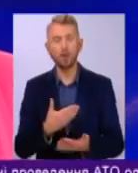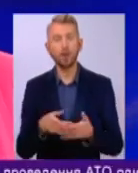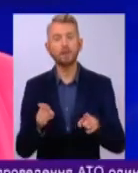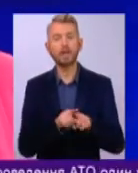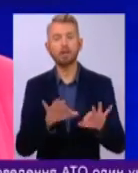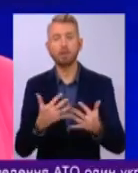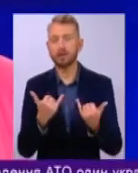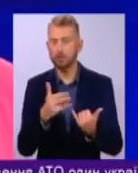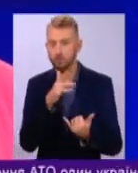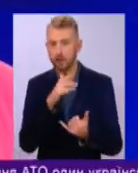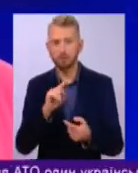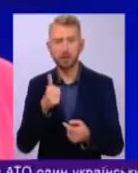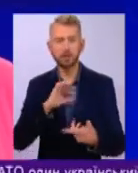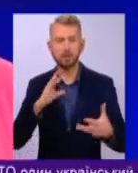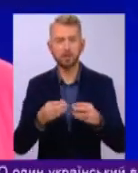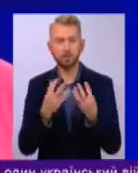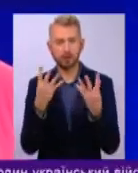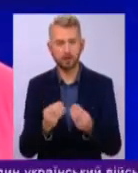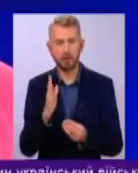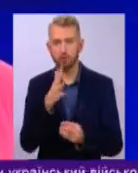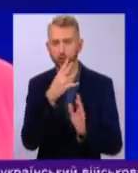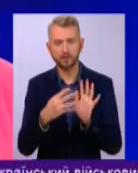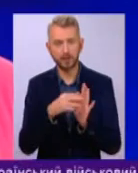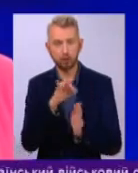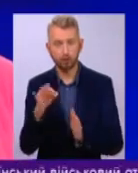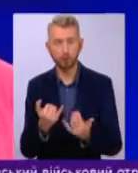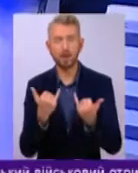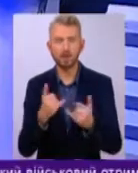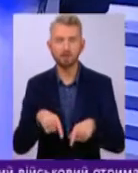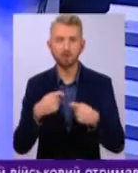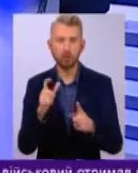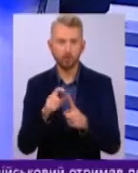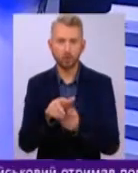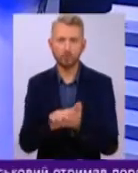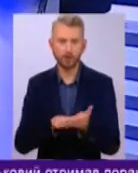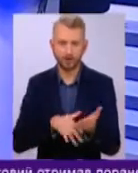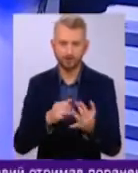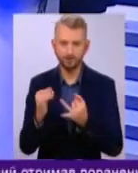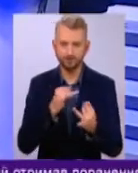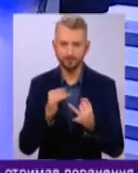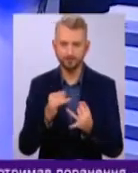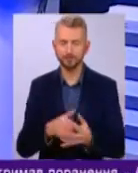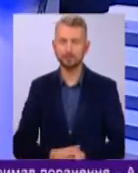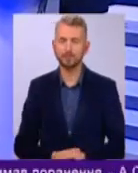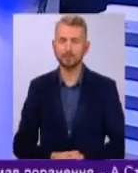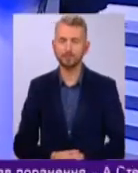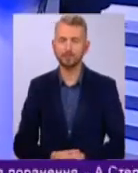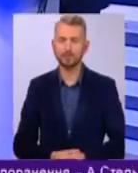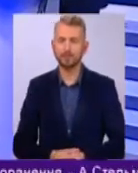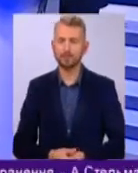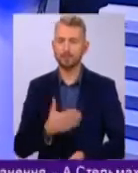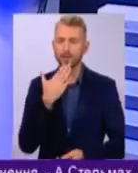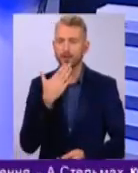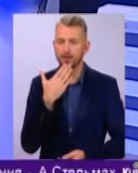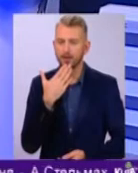події цього часу. Перші підсумки дня вести на 21-й годині. Ну, а наразі передаю слово Віталію Дячуку. Триває програма «Київ Лайф». Будь ласка.